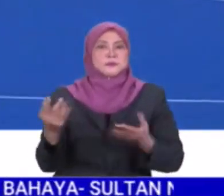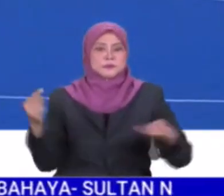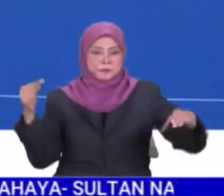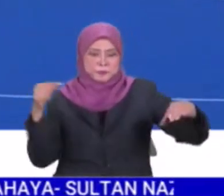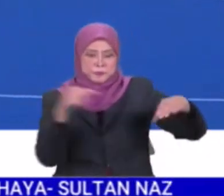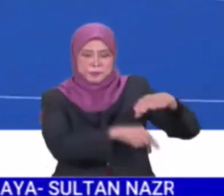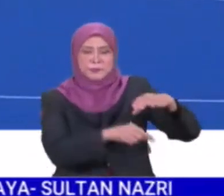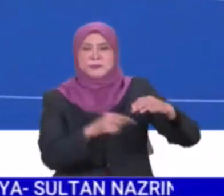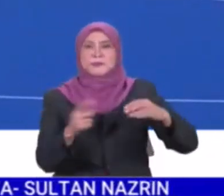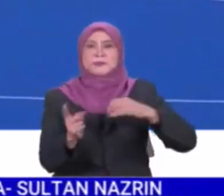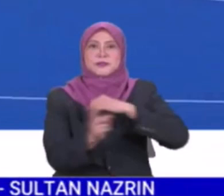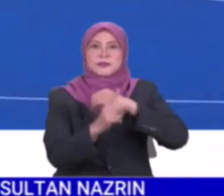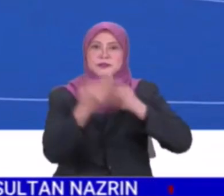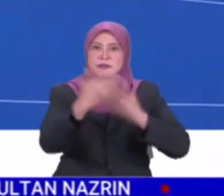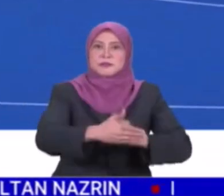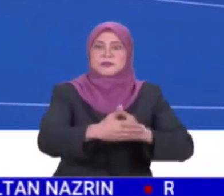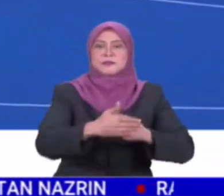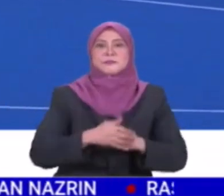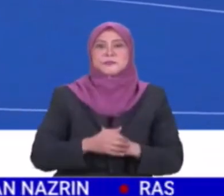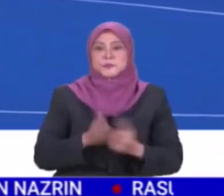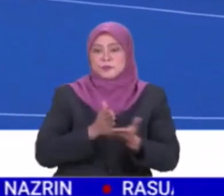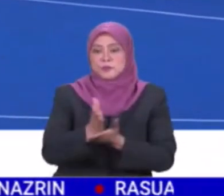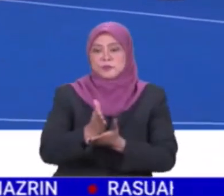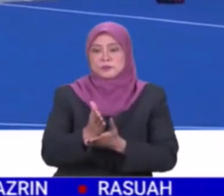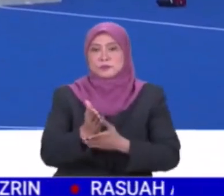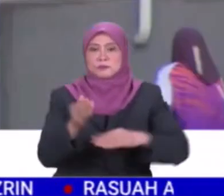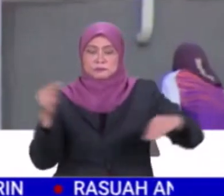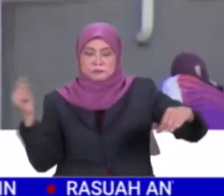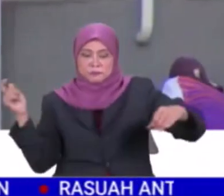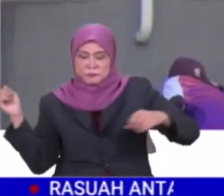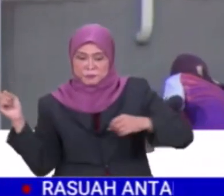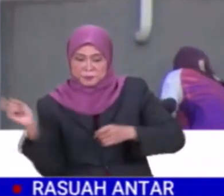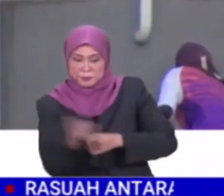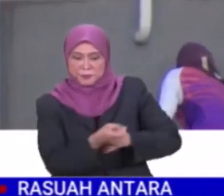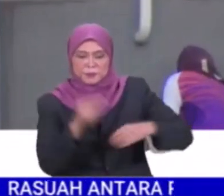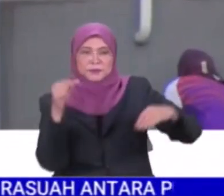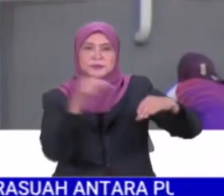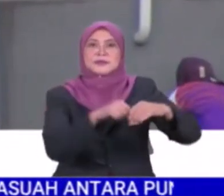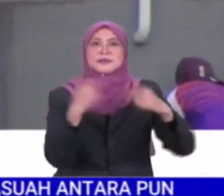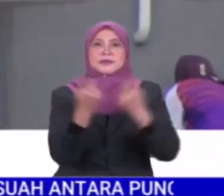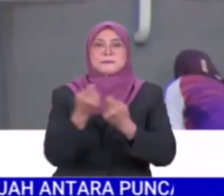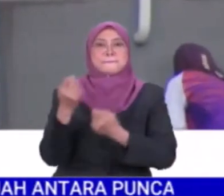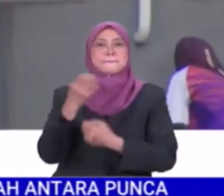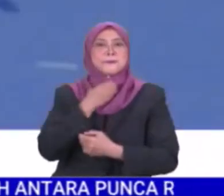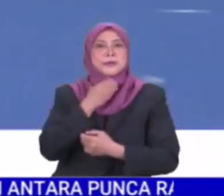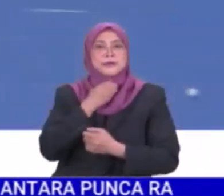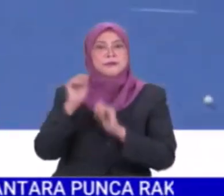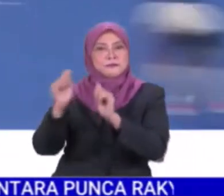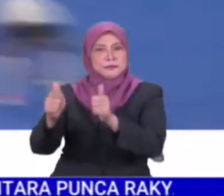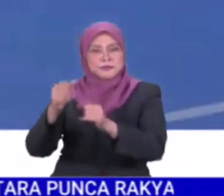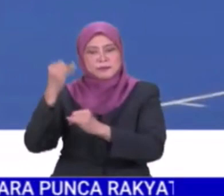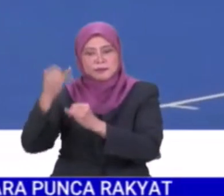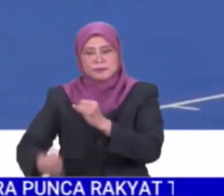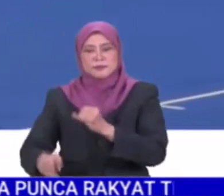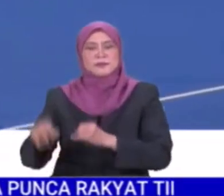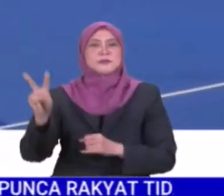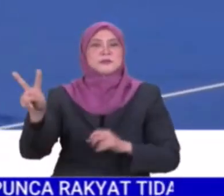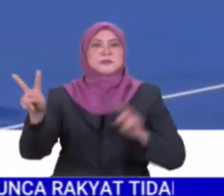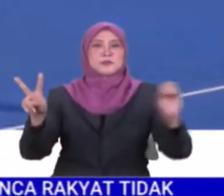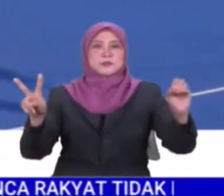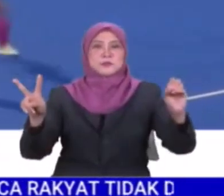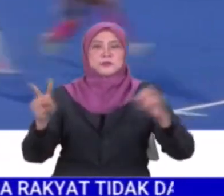pukulan penalti. Hasil pukulan kuat terus ke pintu gol, pasukan Perak menjadikan separuh masa pertama berakhir dengan